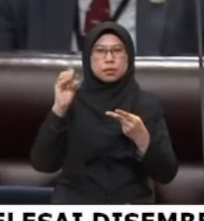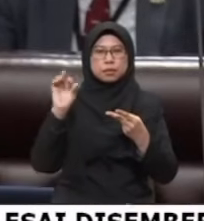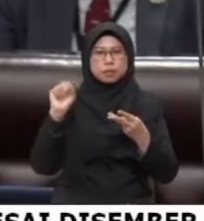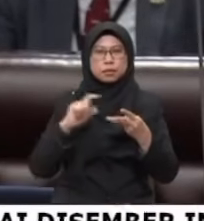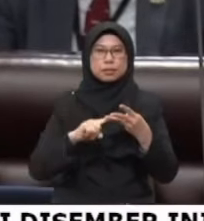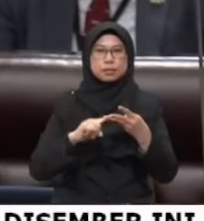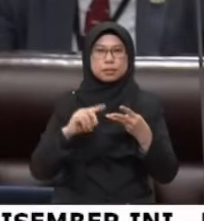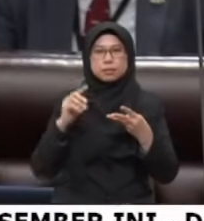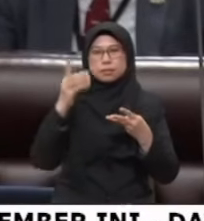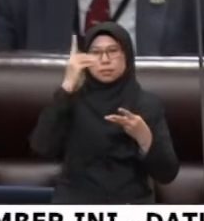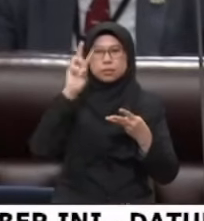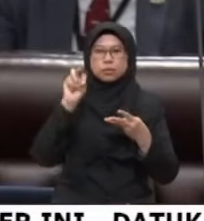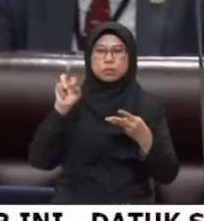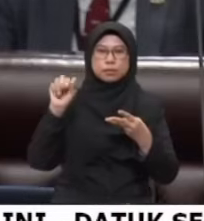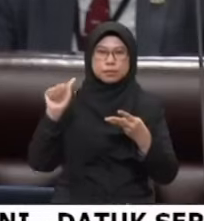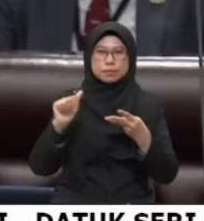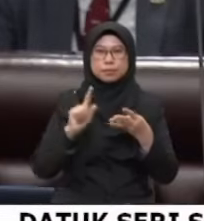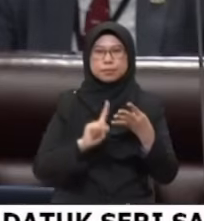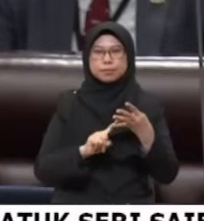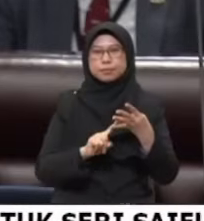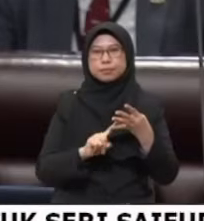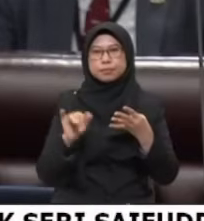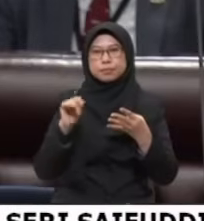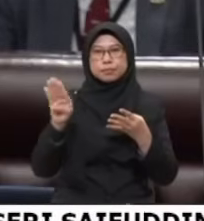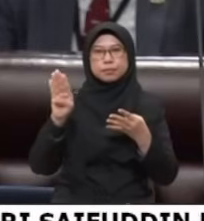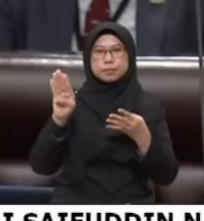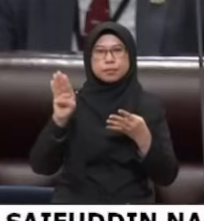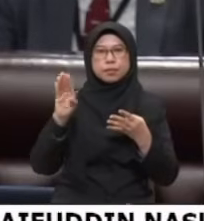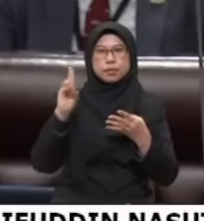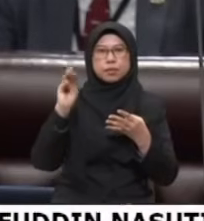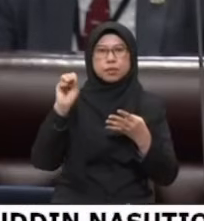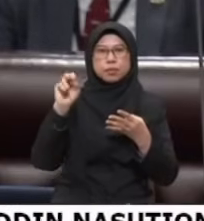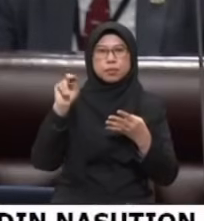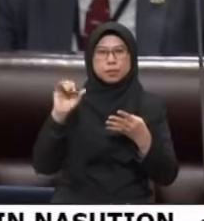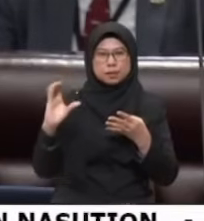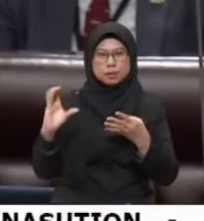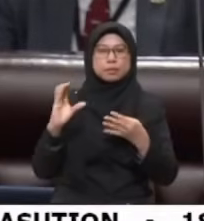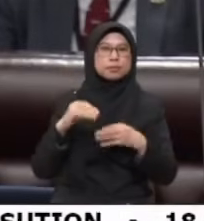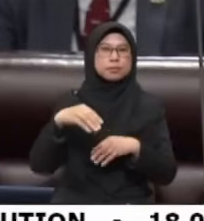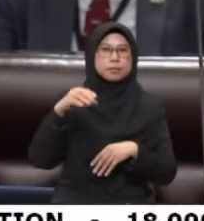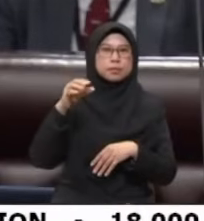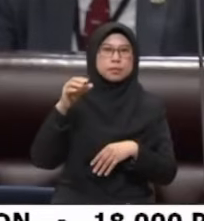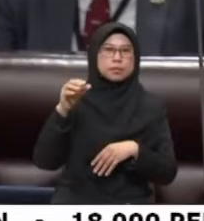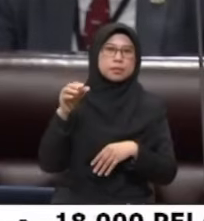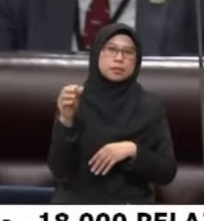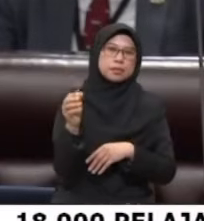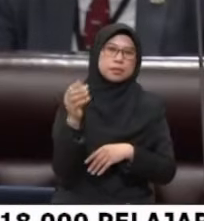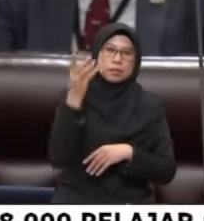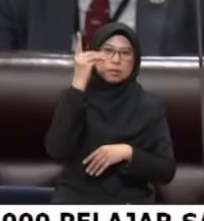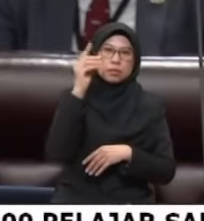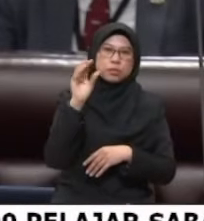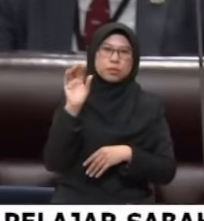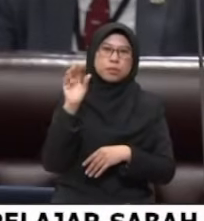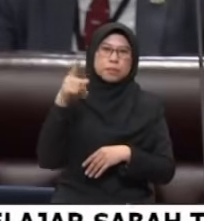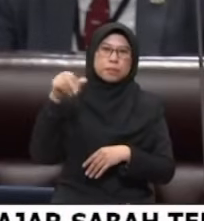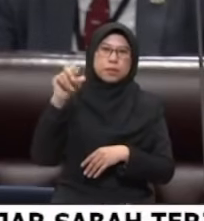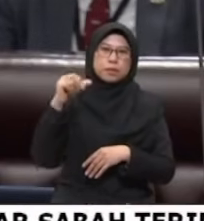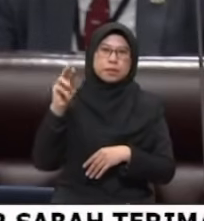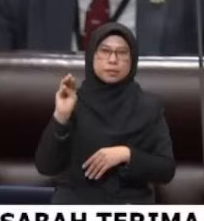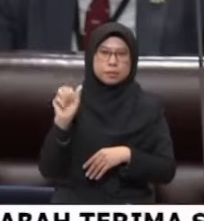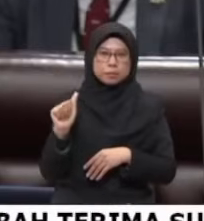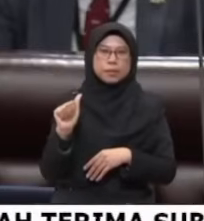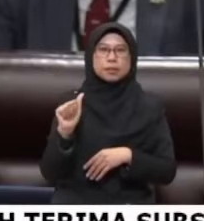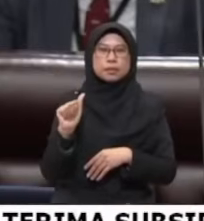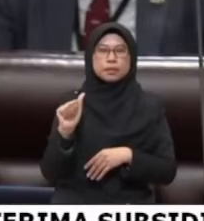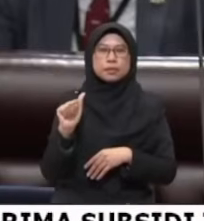Senator Datuk Wira Mohamad Hatta yang berhormat Senator Datuk Dominik Lau yang berhormat berhormat Senator Datuk Seri Panglima Tan Sri